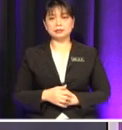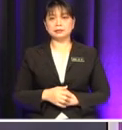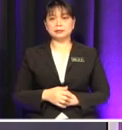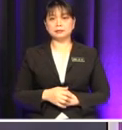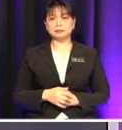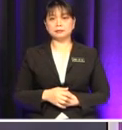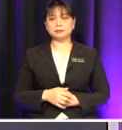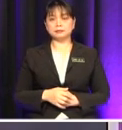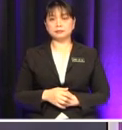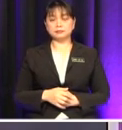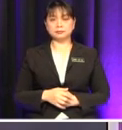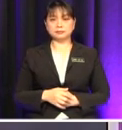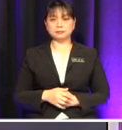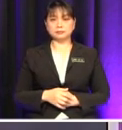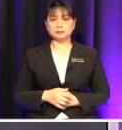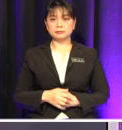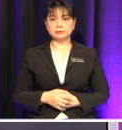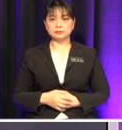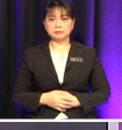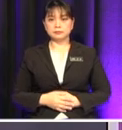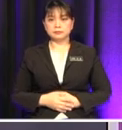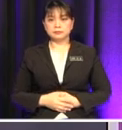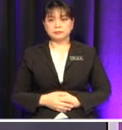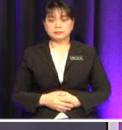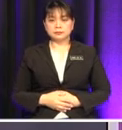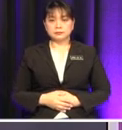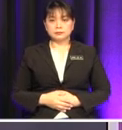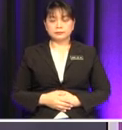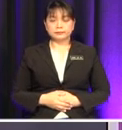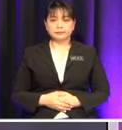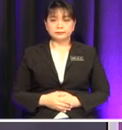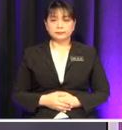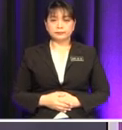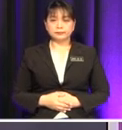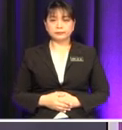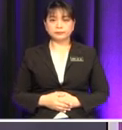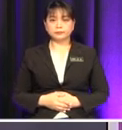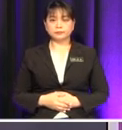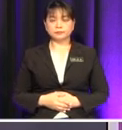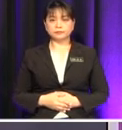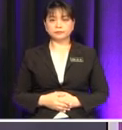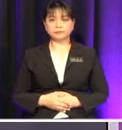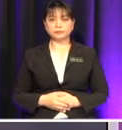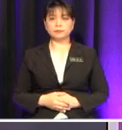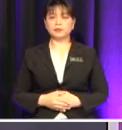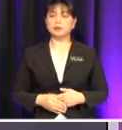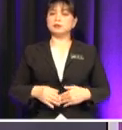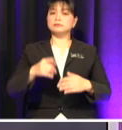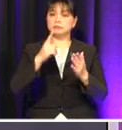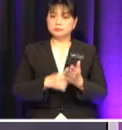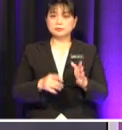untuk mengurangi rasa sakit Oke jadi kita tengok eh Apakah kepentingan